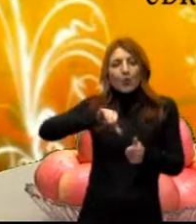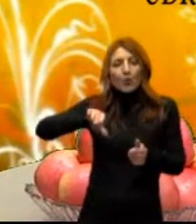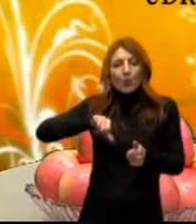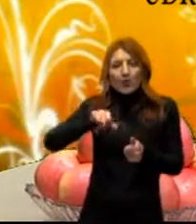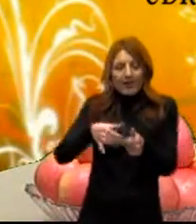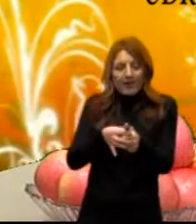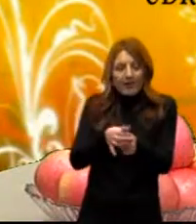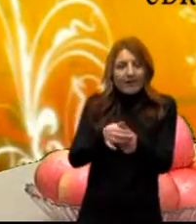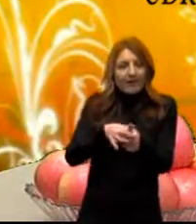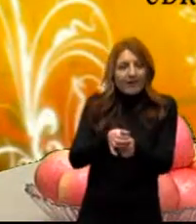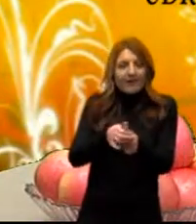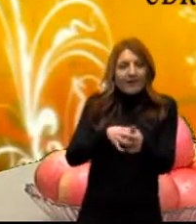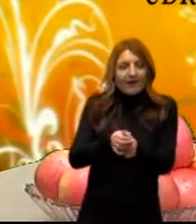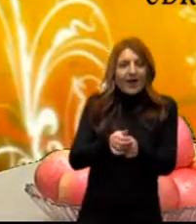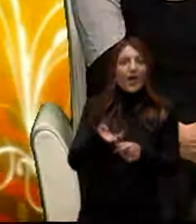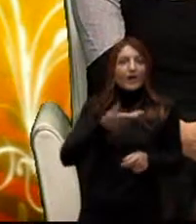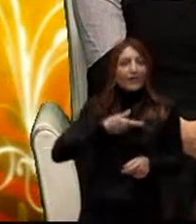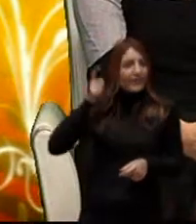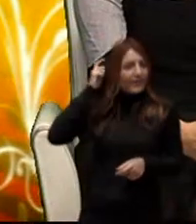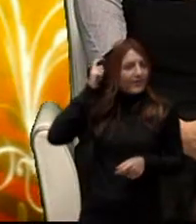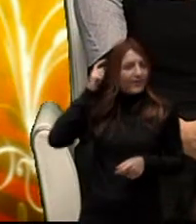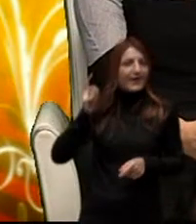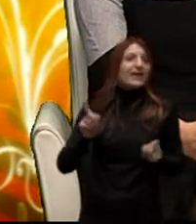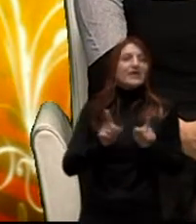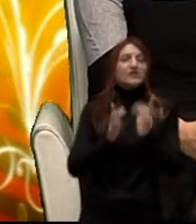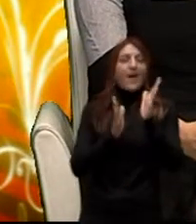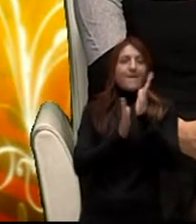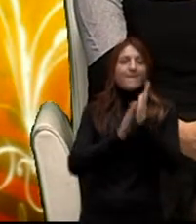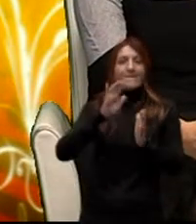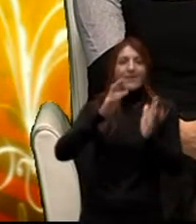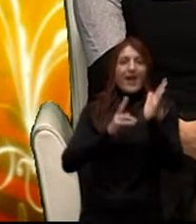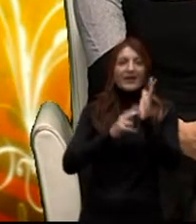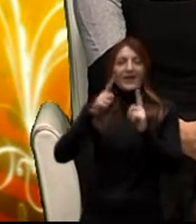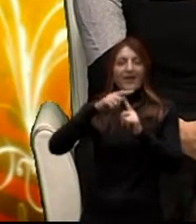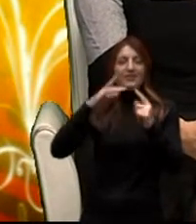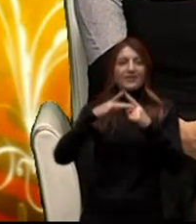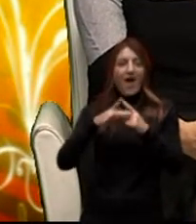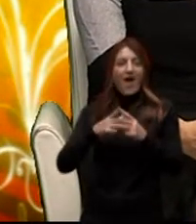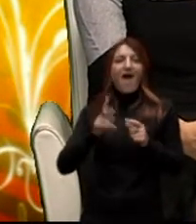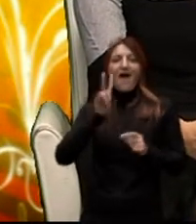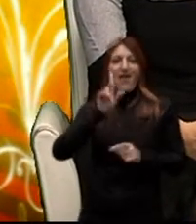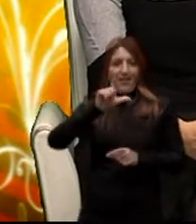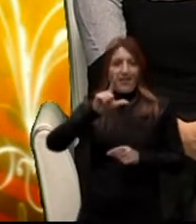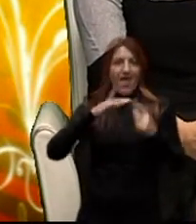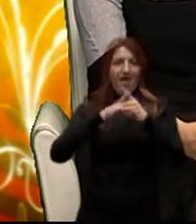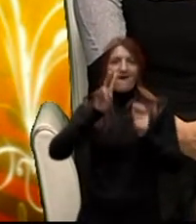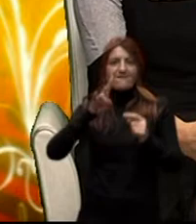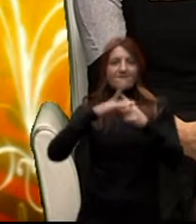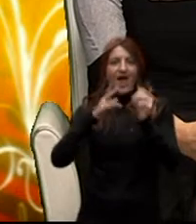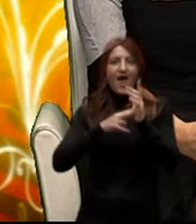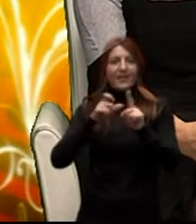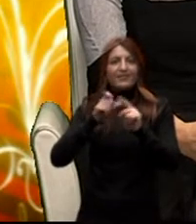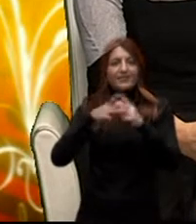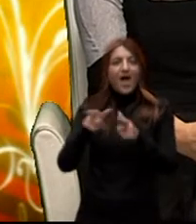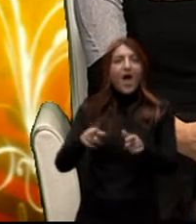tu. Ali možda... Evo, kombinacija mente i lavande. Tako ulja su izvrsna zapravo za relaksaciju. Odmah